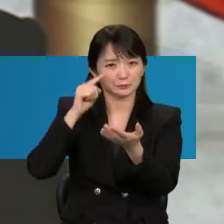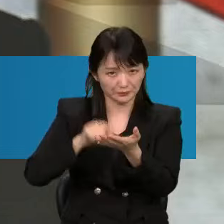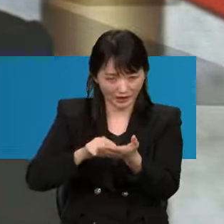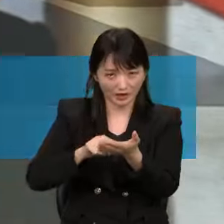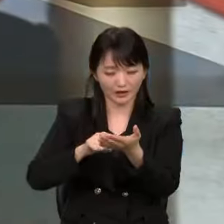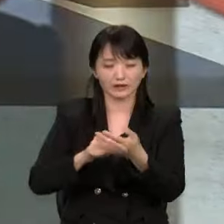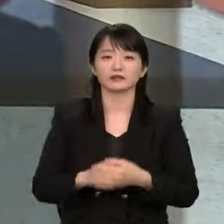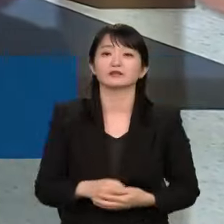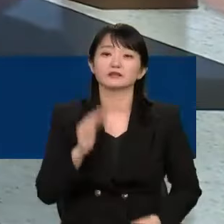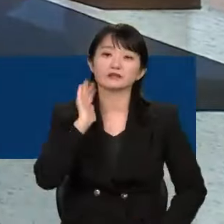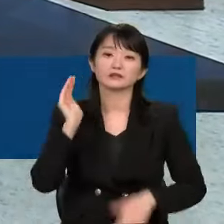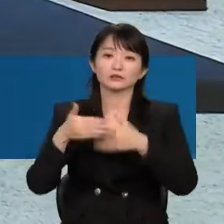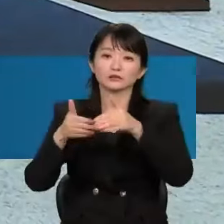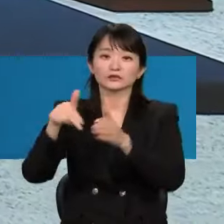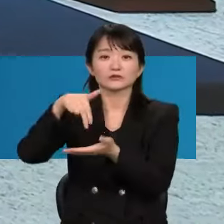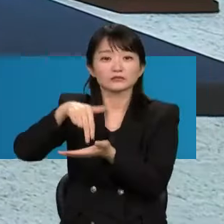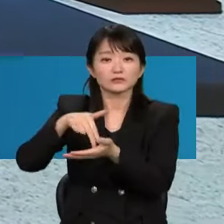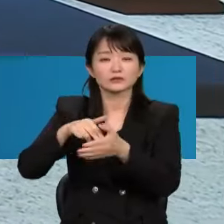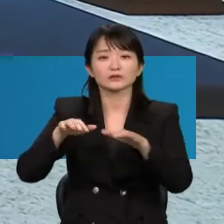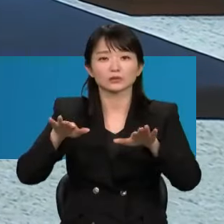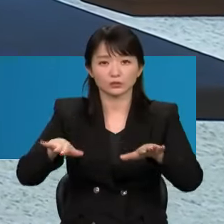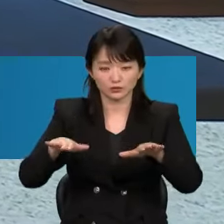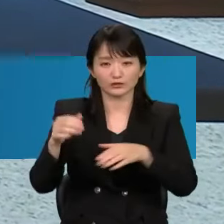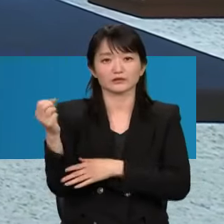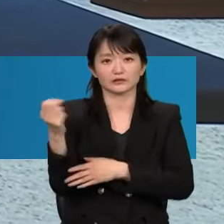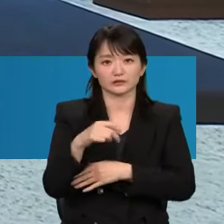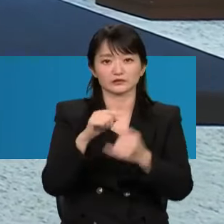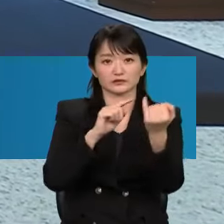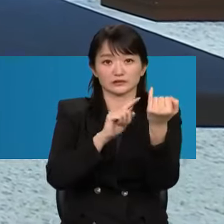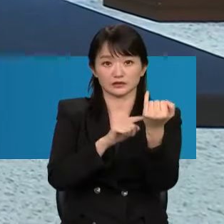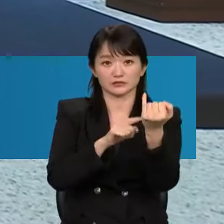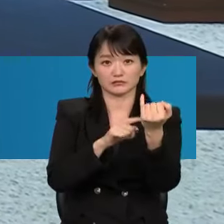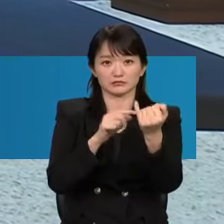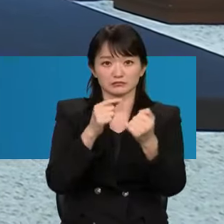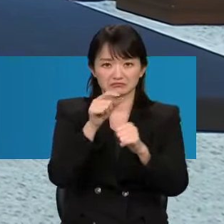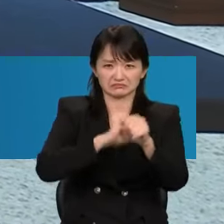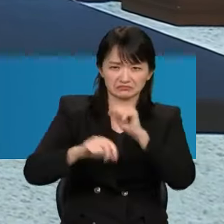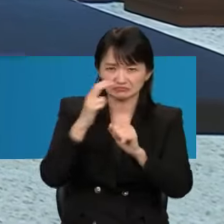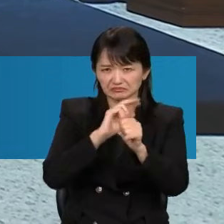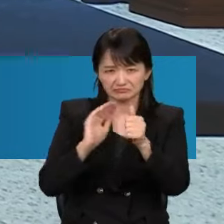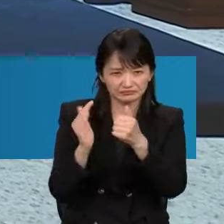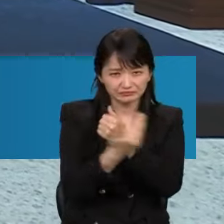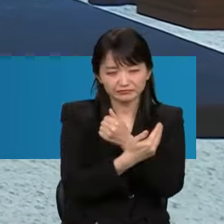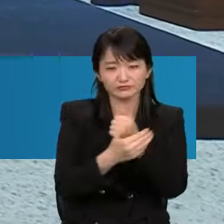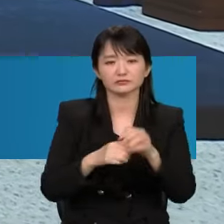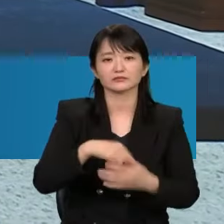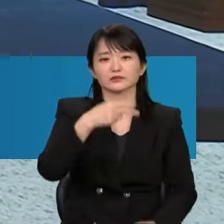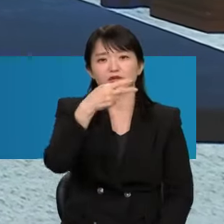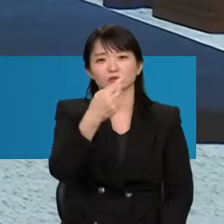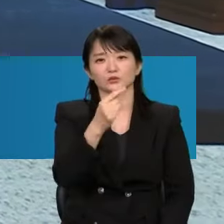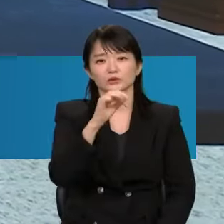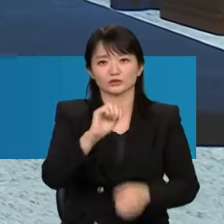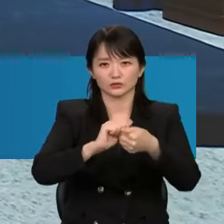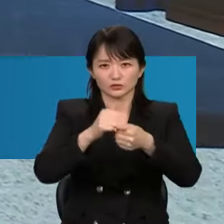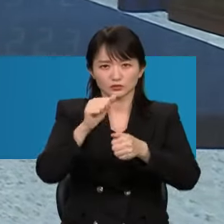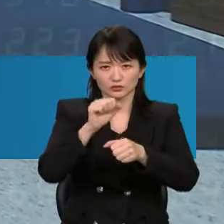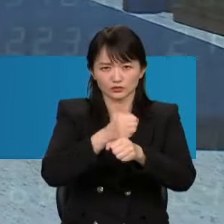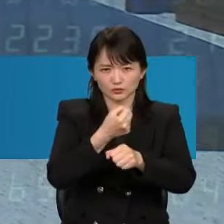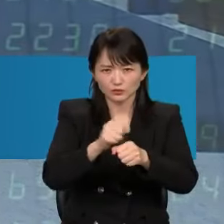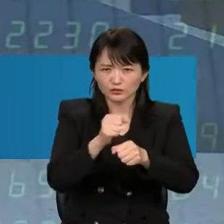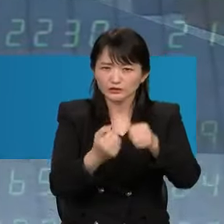가운데 대통령실은 오늘 다시 김 여사를 적극 엄호하고 나섰습니다. 도이치모터스 주가 조작 사건과